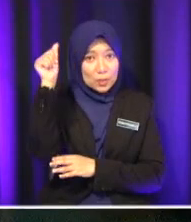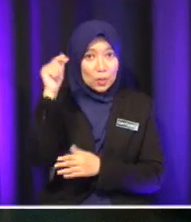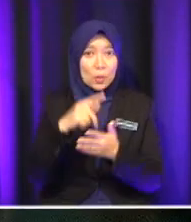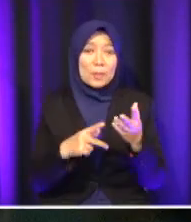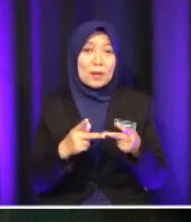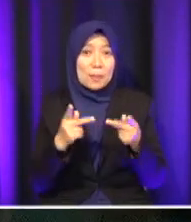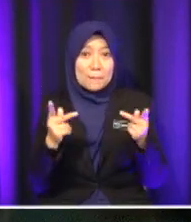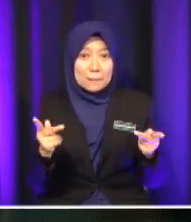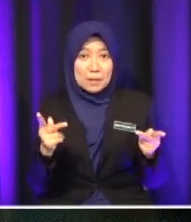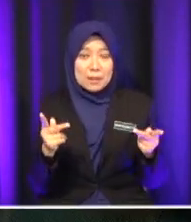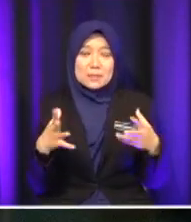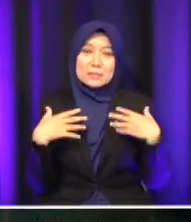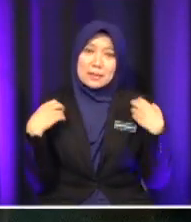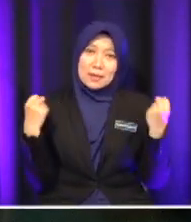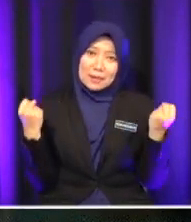kabar